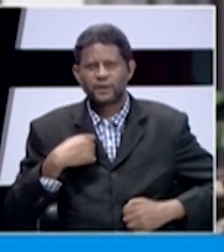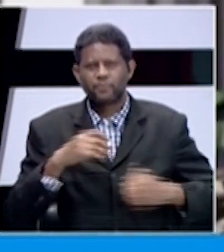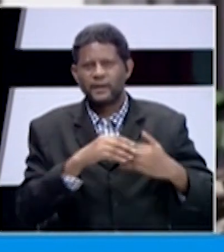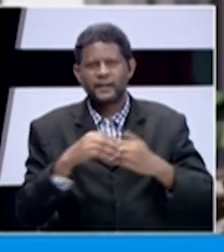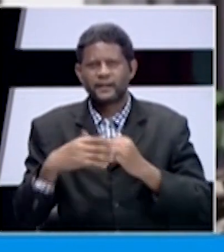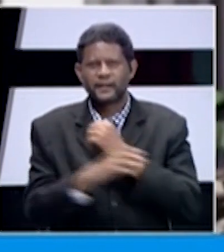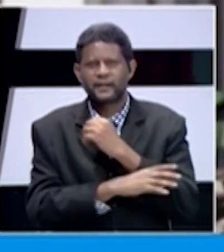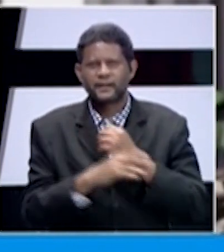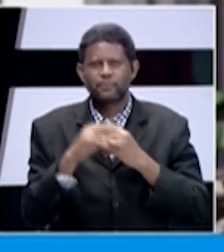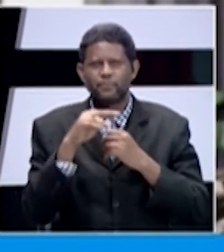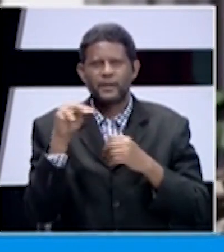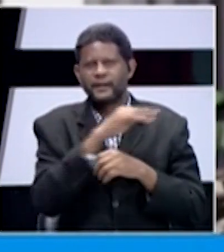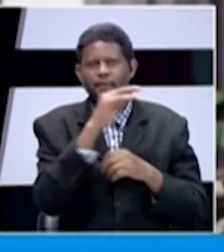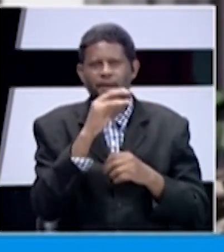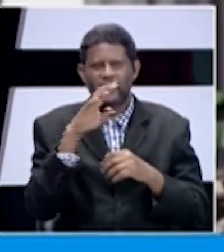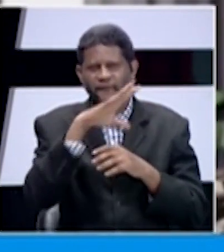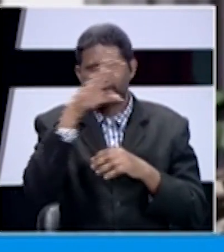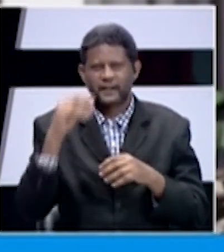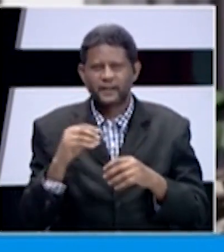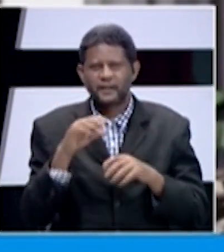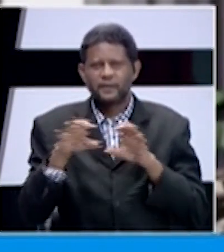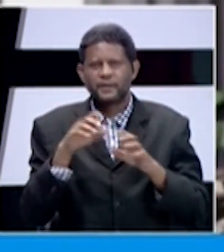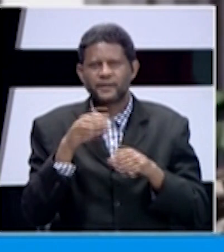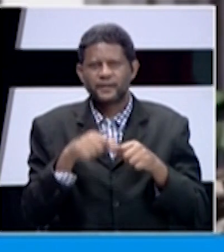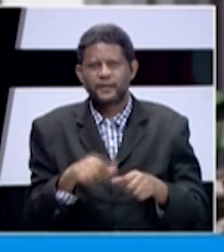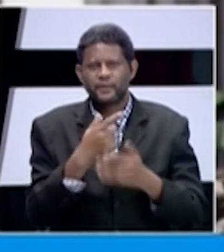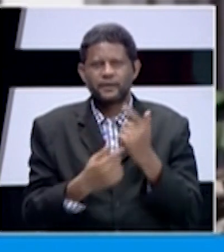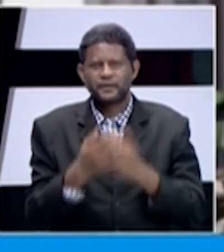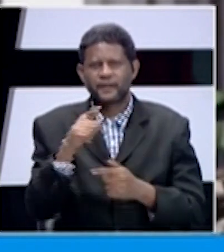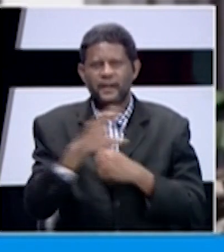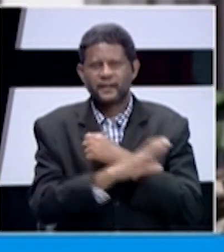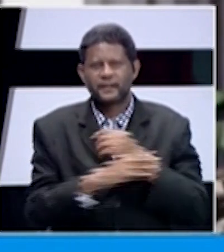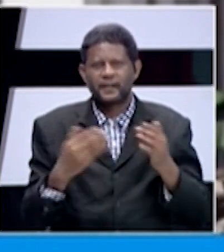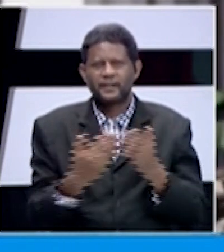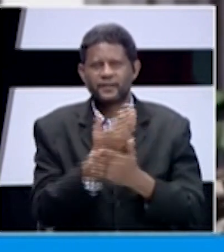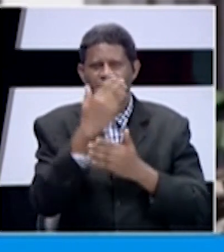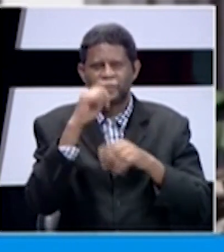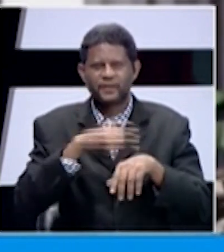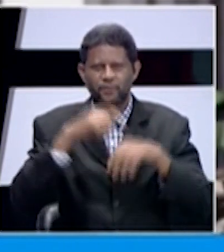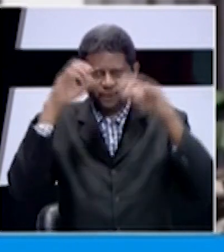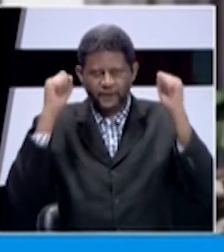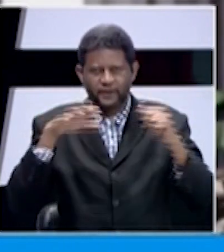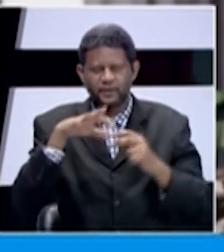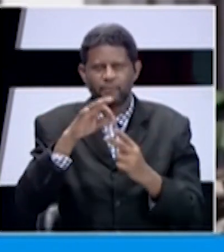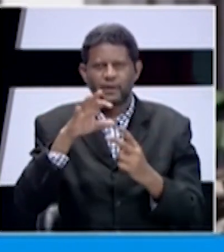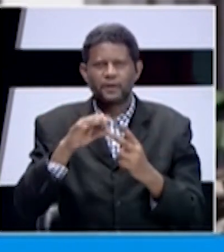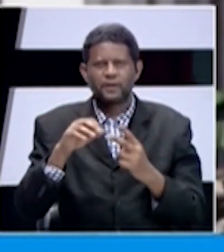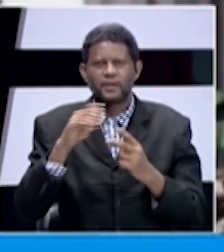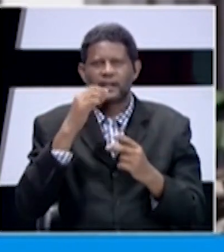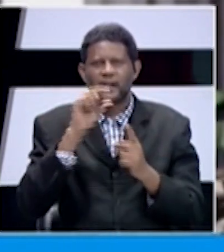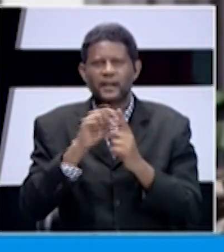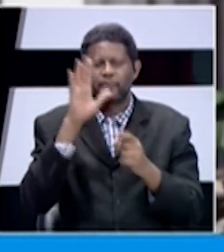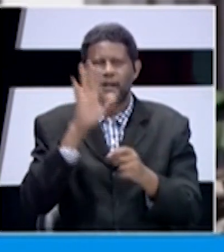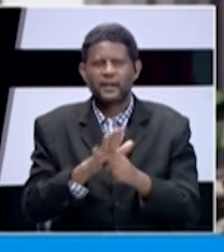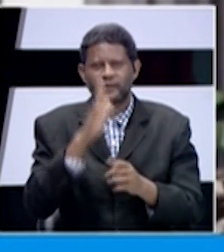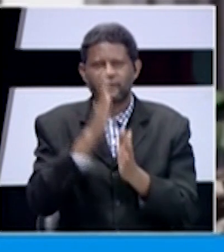هاجرات معراب افريقان ككايد زان حزات ادما اتها هاجرنتي حدوش كزاو بريزدنت خوينو استمرتو قال محلا كتفت